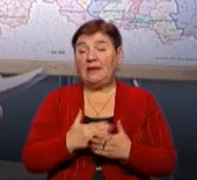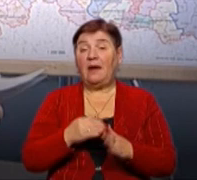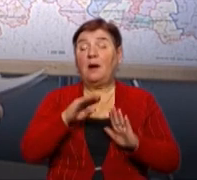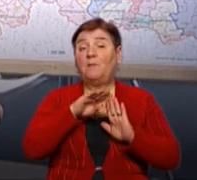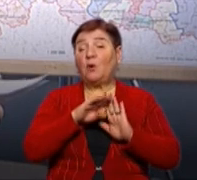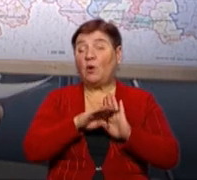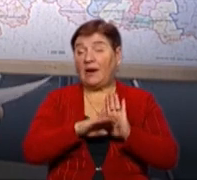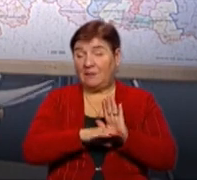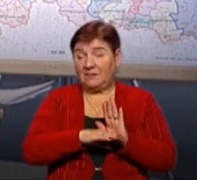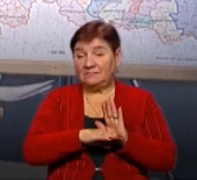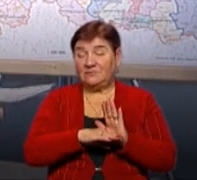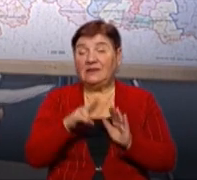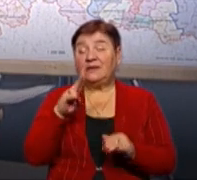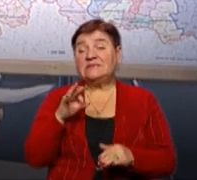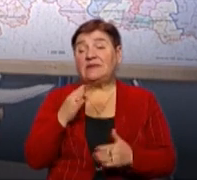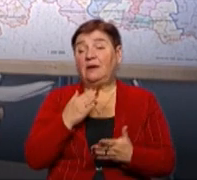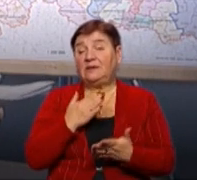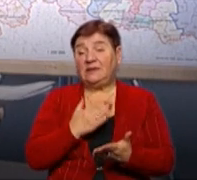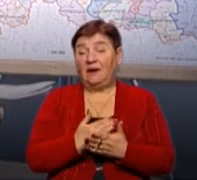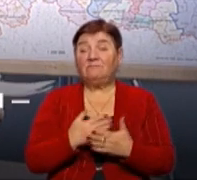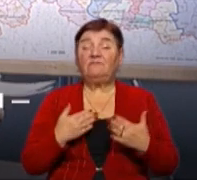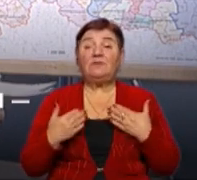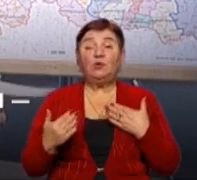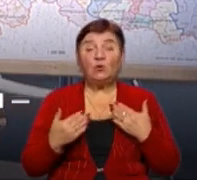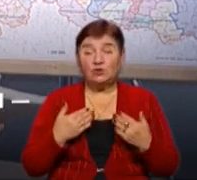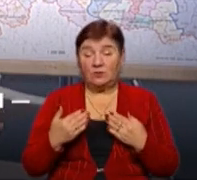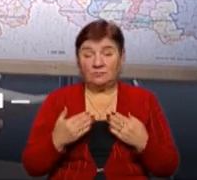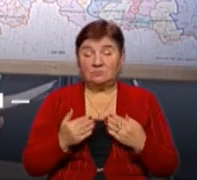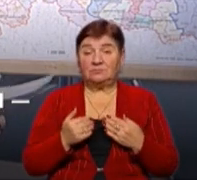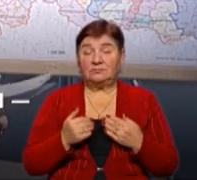програма, це відносно